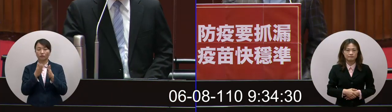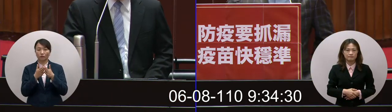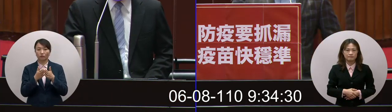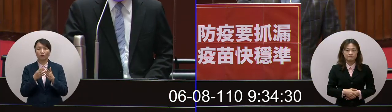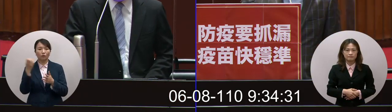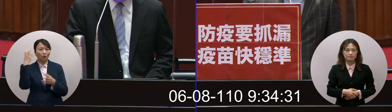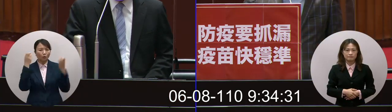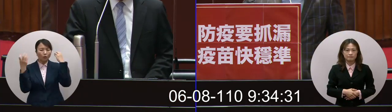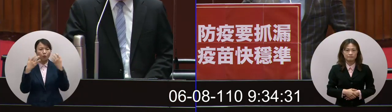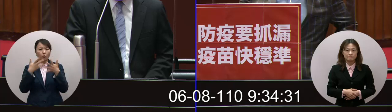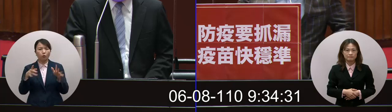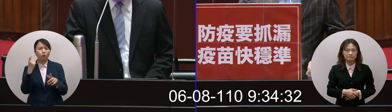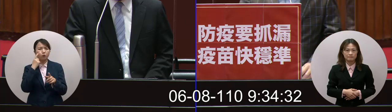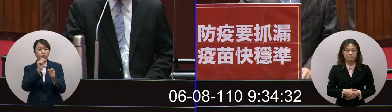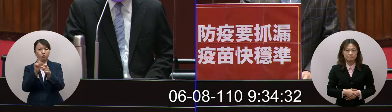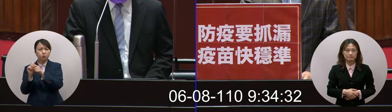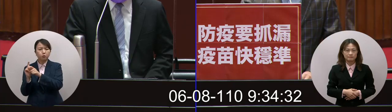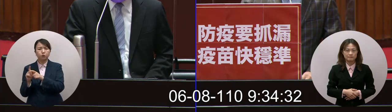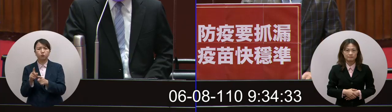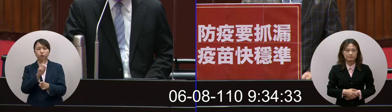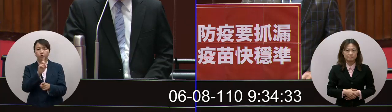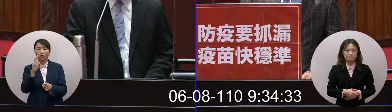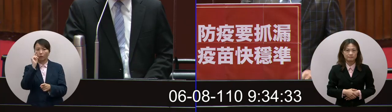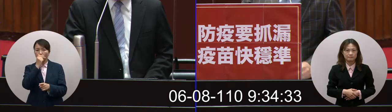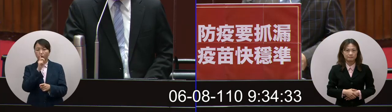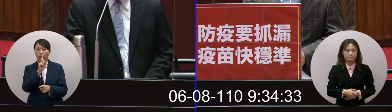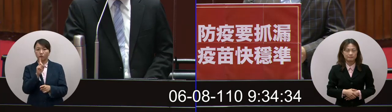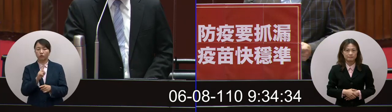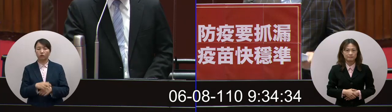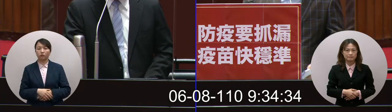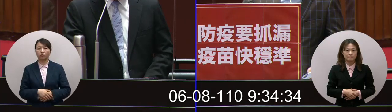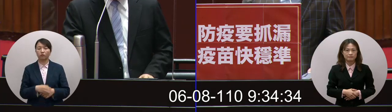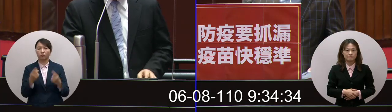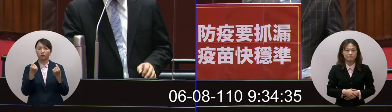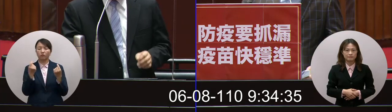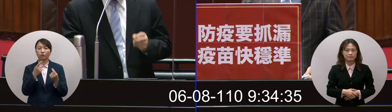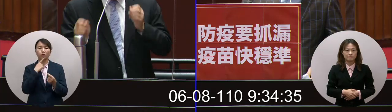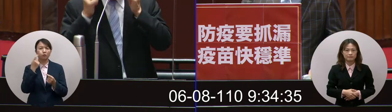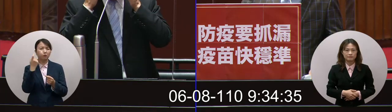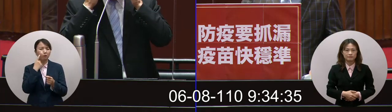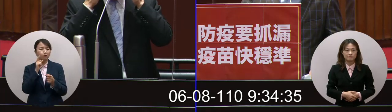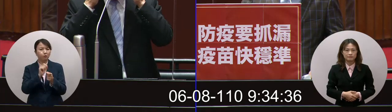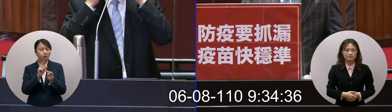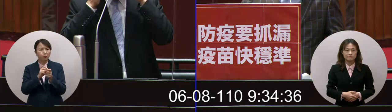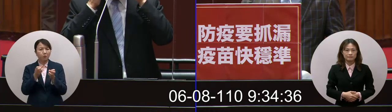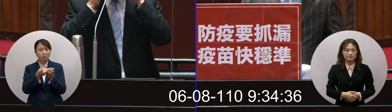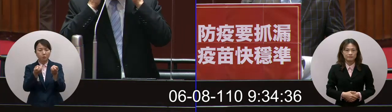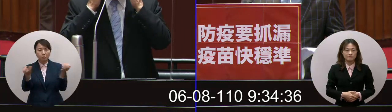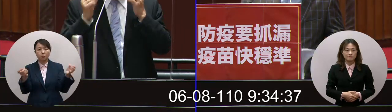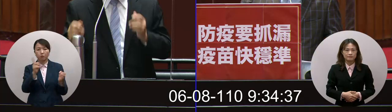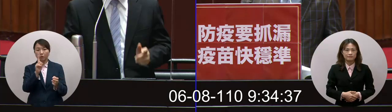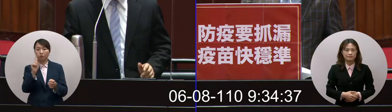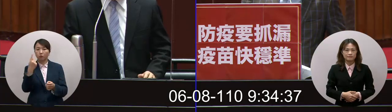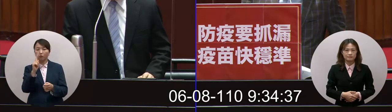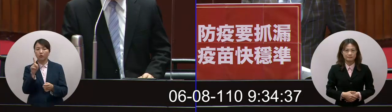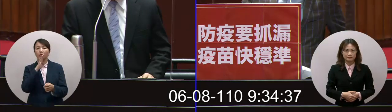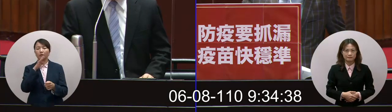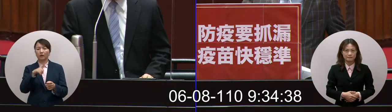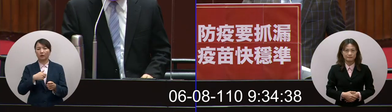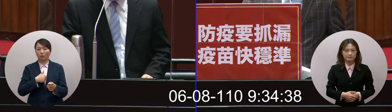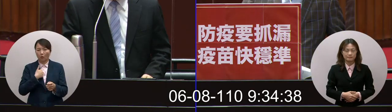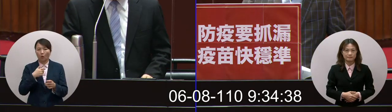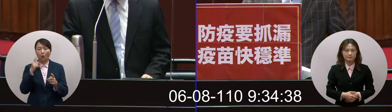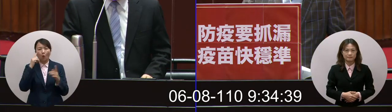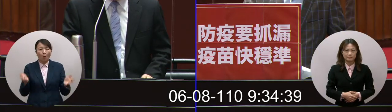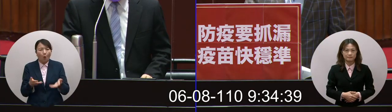会满天飞，也是特别有一挂即个假的啥话会安尼传。一方面，伊拢用较足